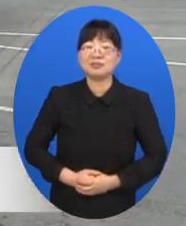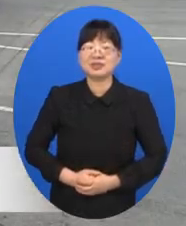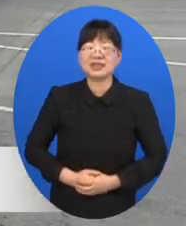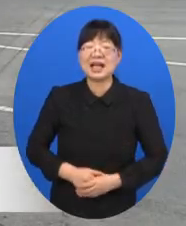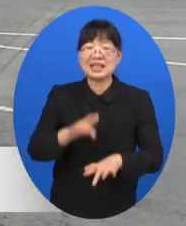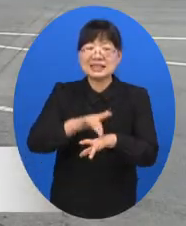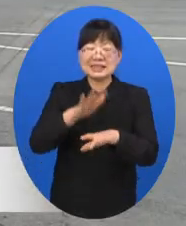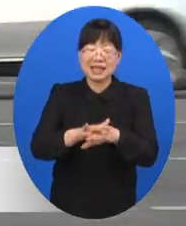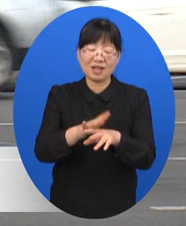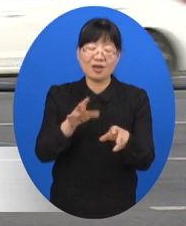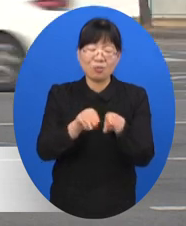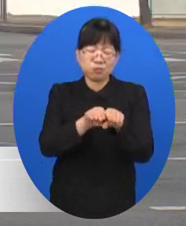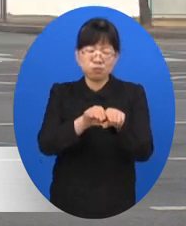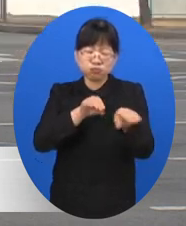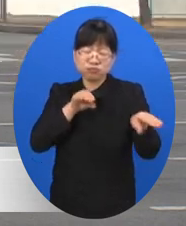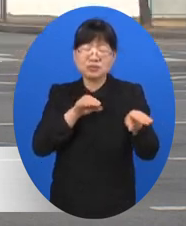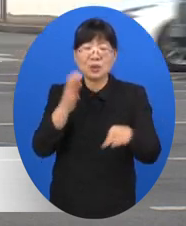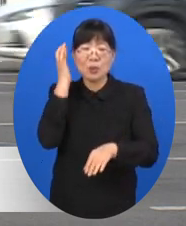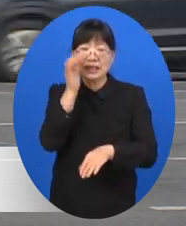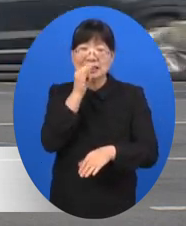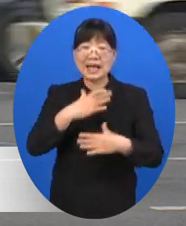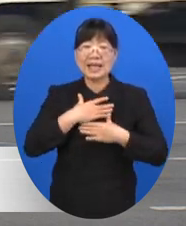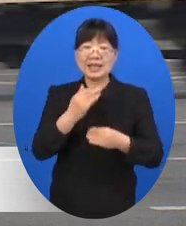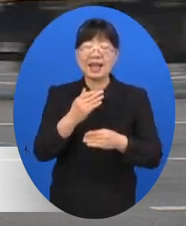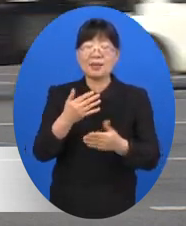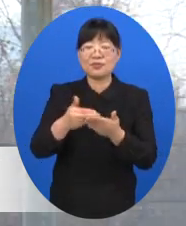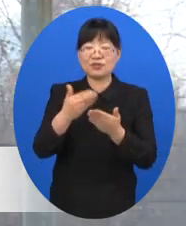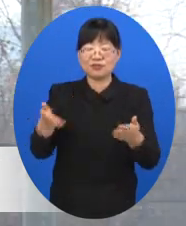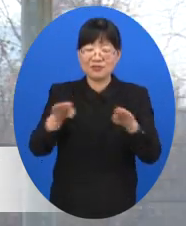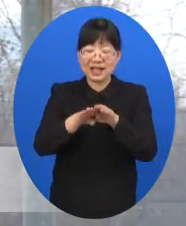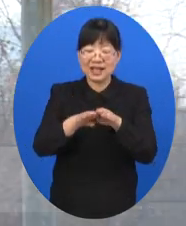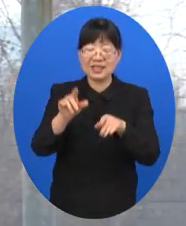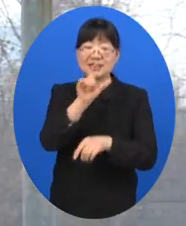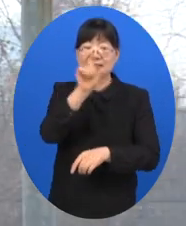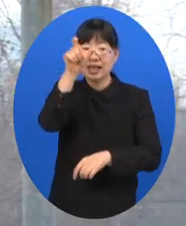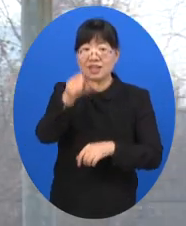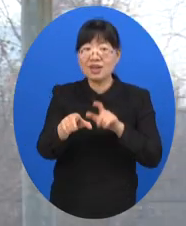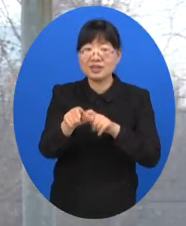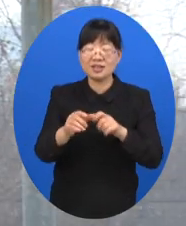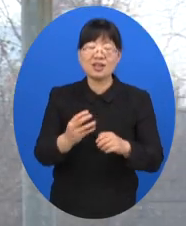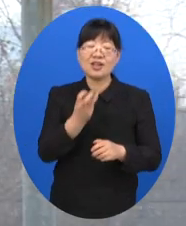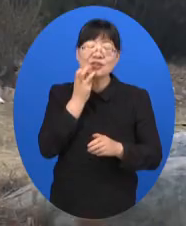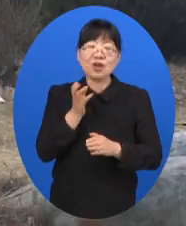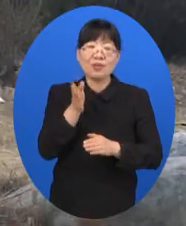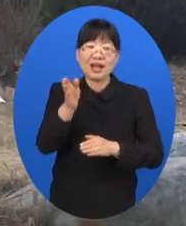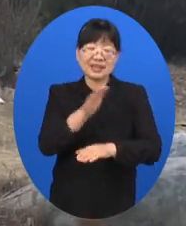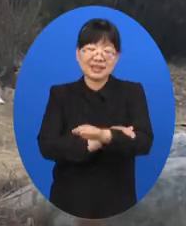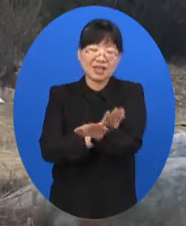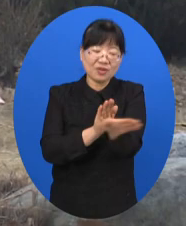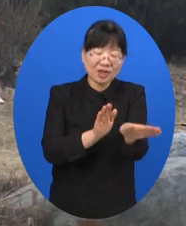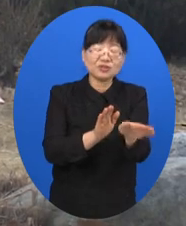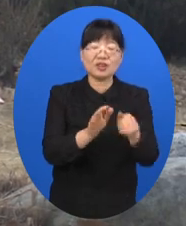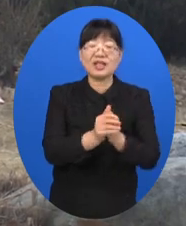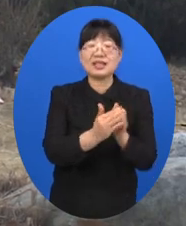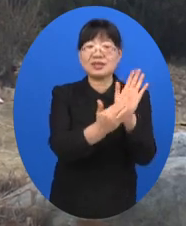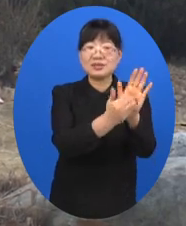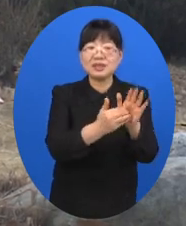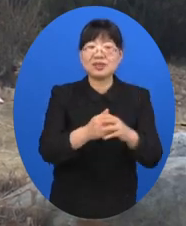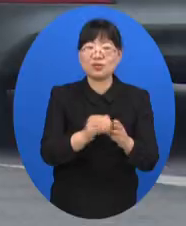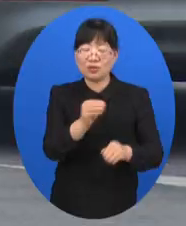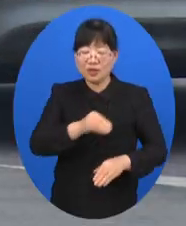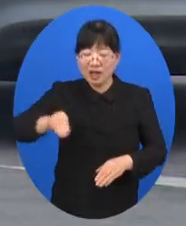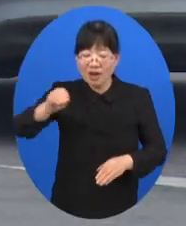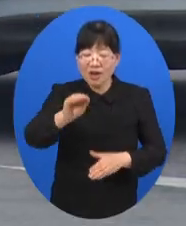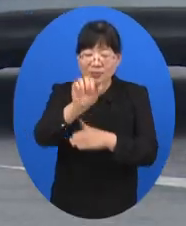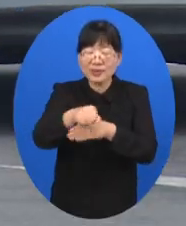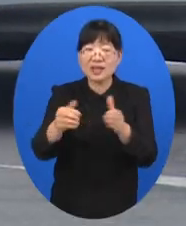상습적인 교통 정체로 골머리를 앓는 안산의 미술관 사거리. 서울 방면 좌회전을 금지하고 피턴을 허용했는데 본선